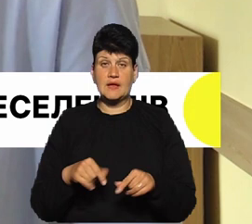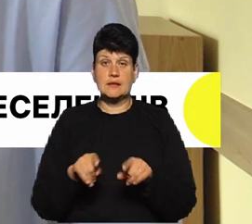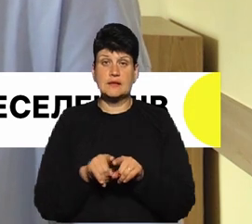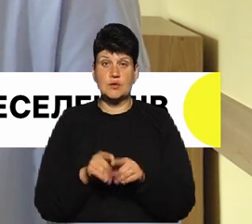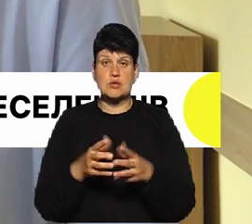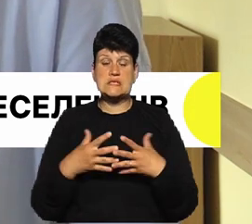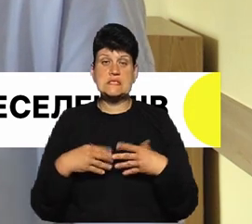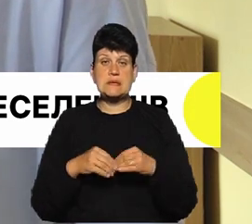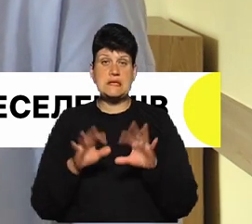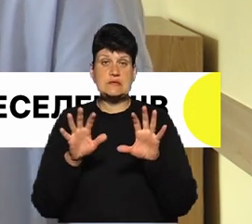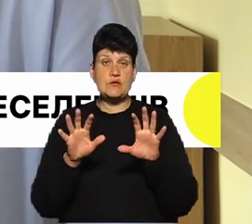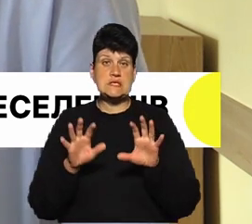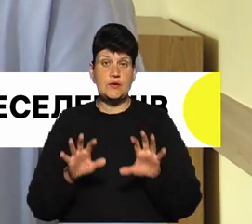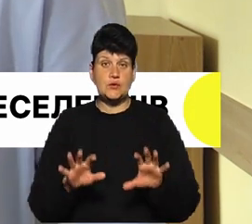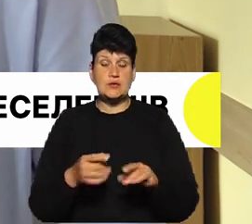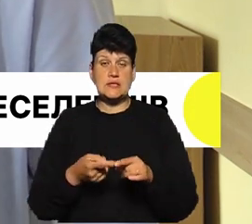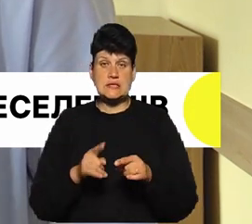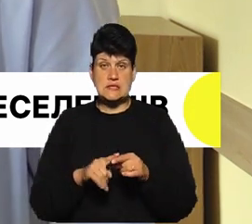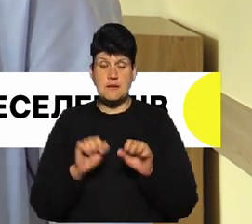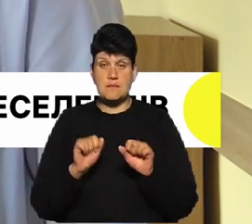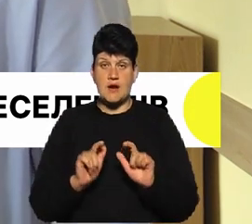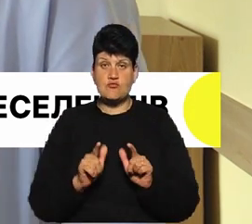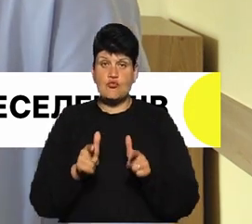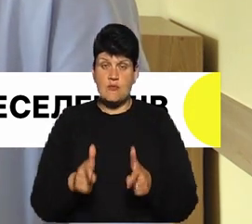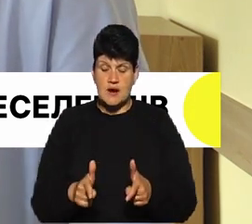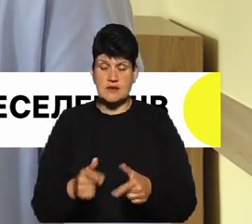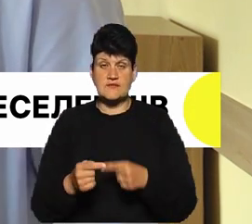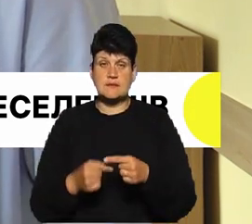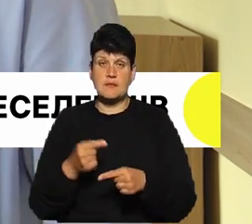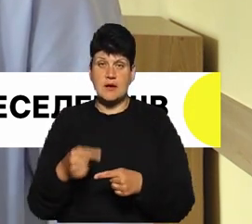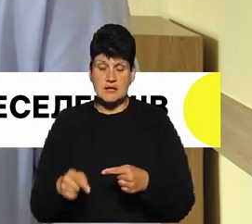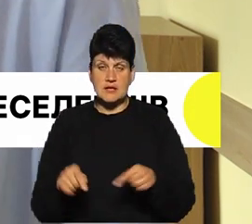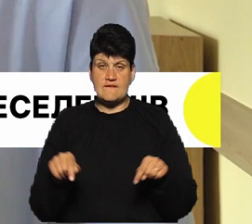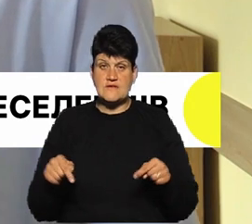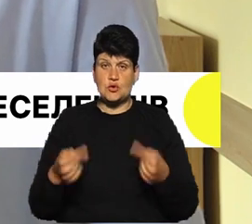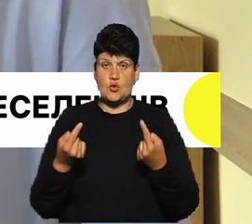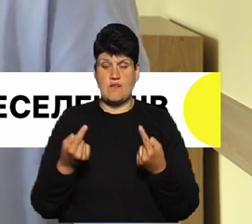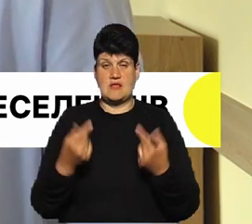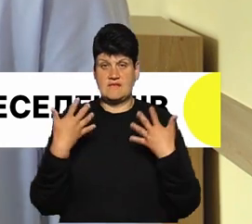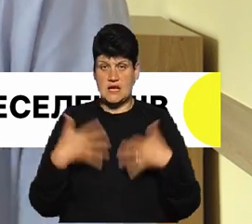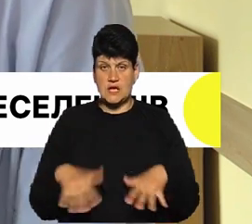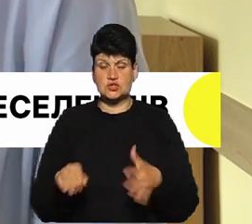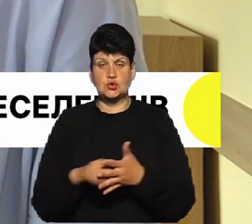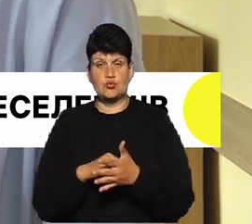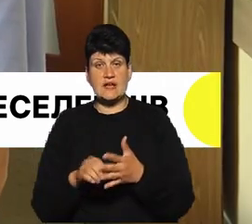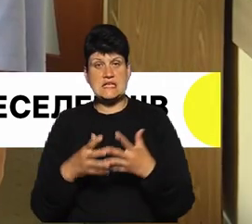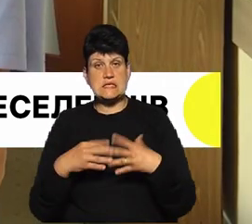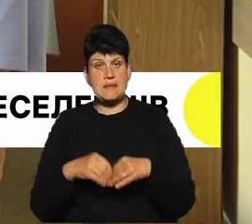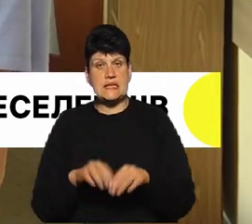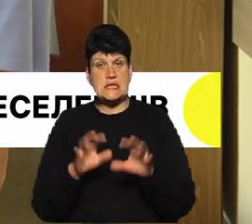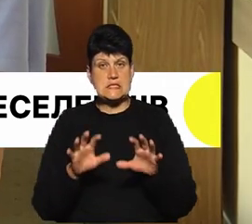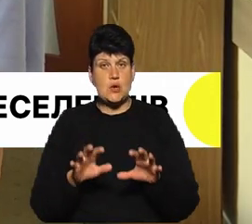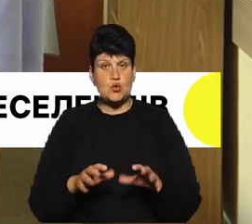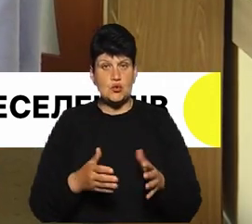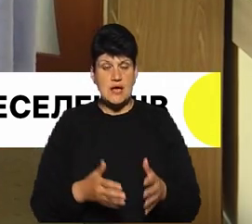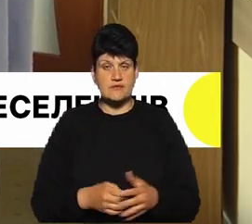сімейного законодавства, це справа вступання в спадщину, відновлення втрачених документів, сімейне законодавство.